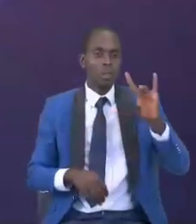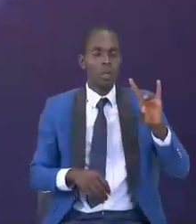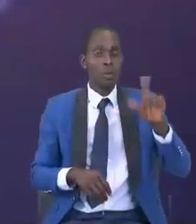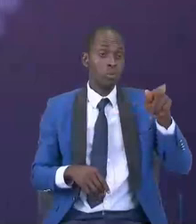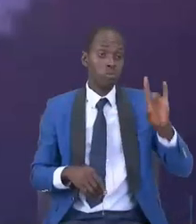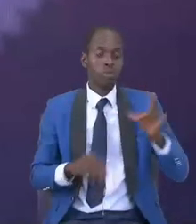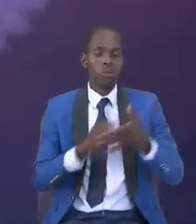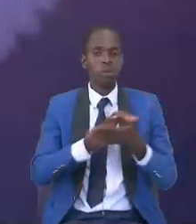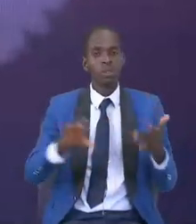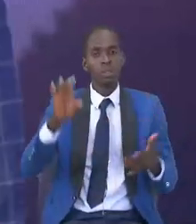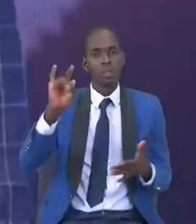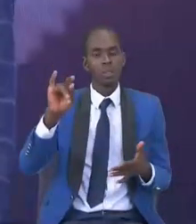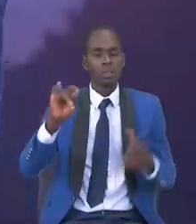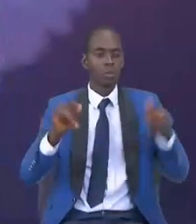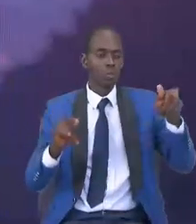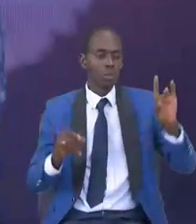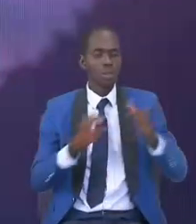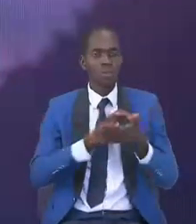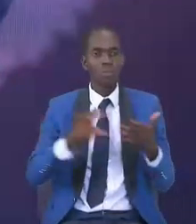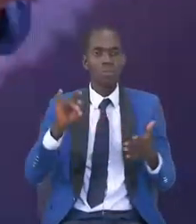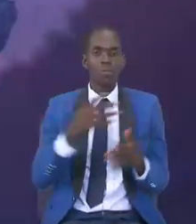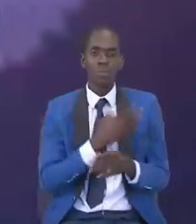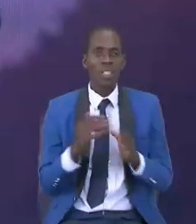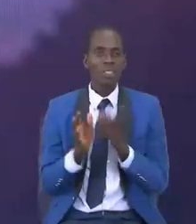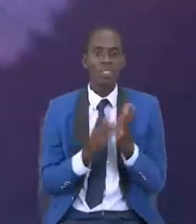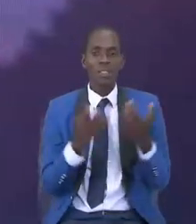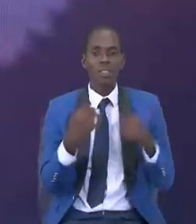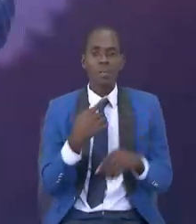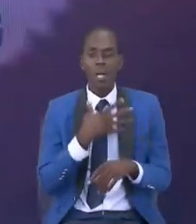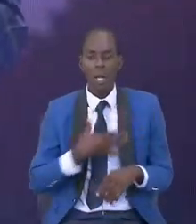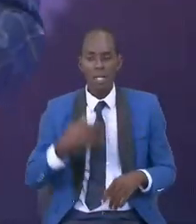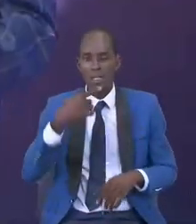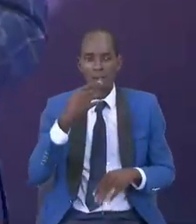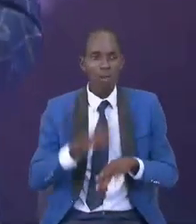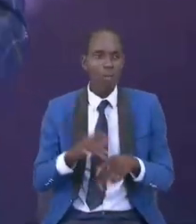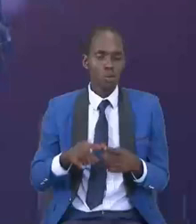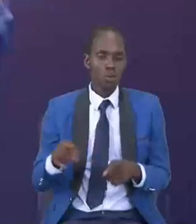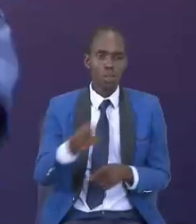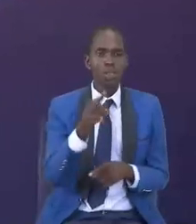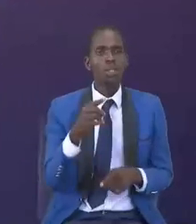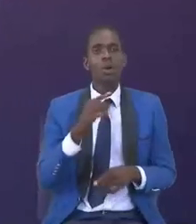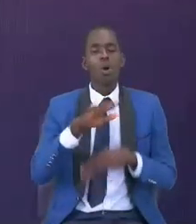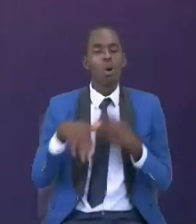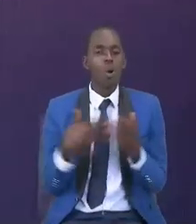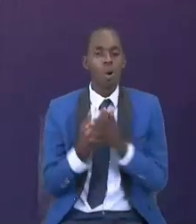Matthieu 28, verset 18. Jésus s'étant approché, leur parla ainsi. Tout pouvoir m'a été donné dans le ciel et sur